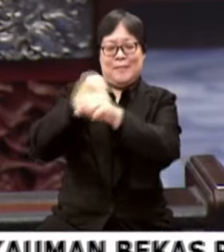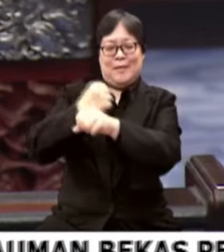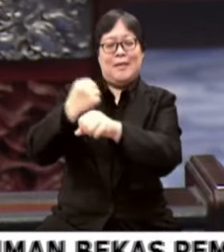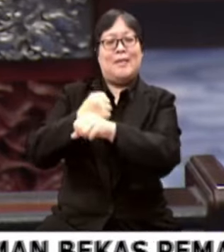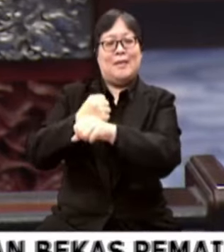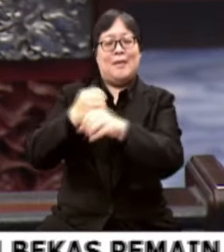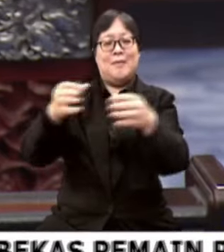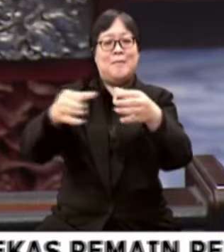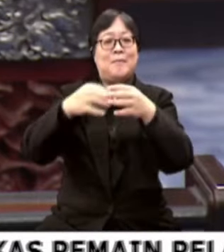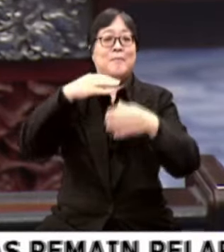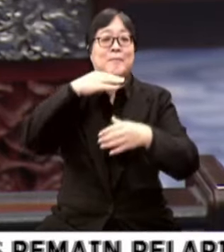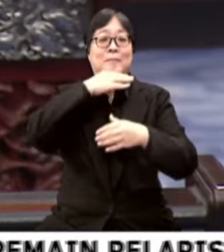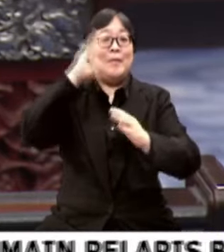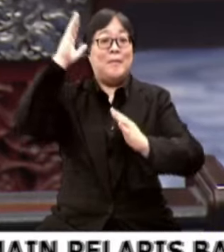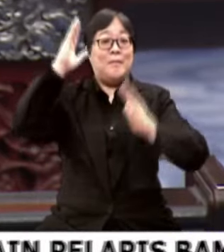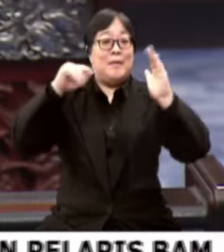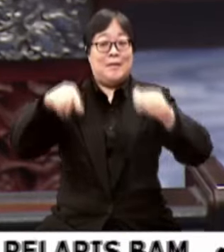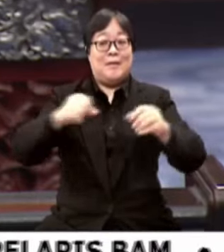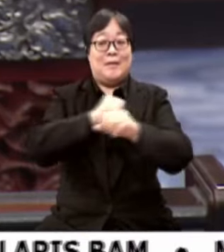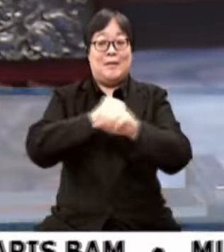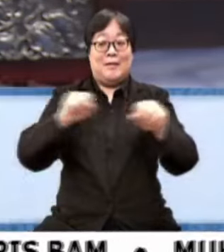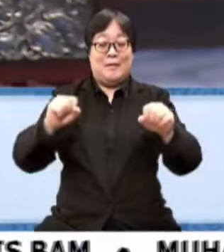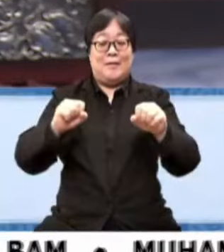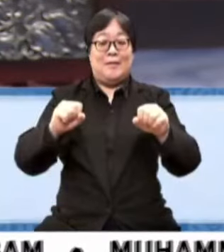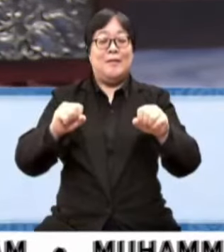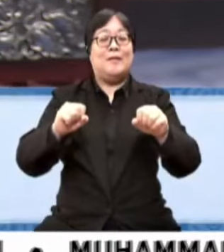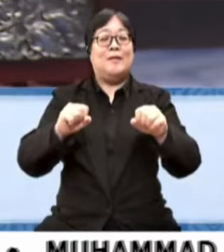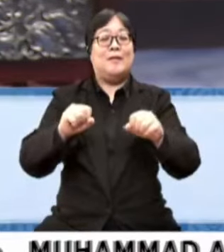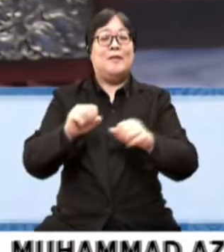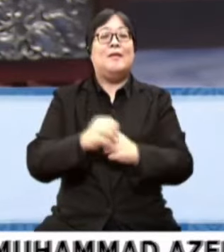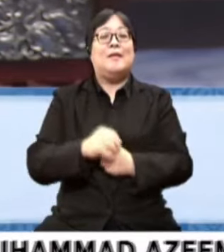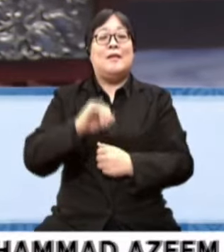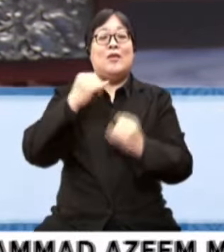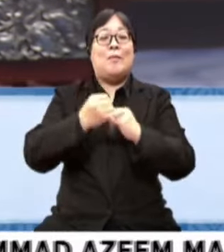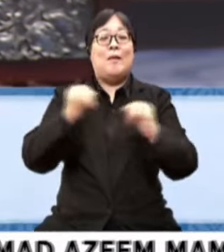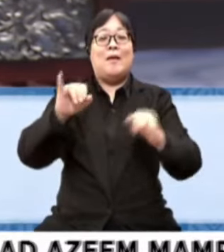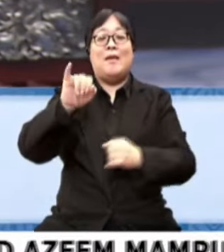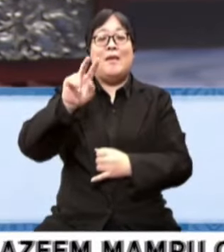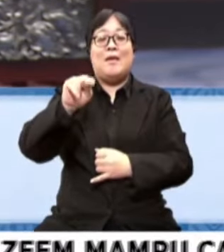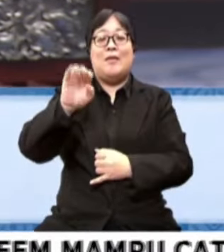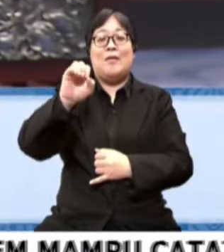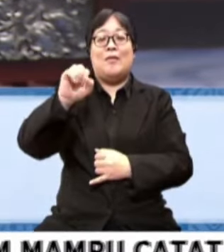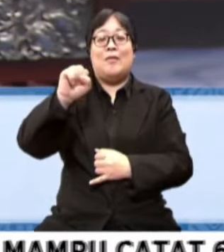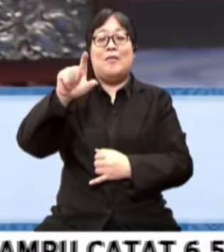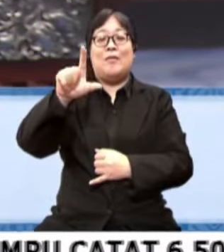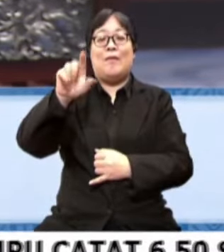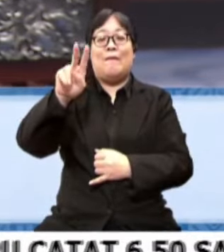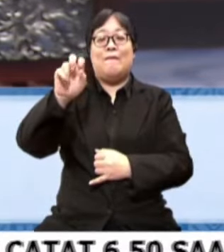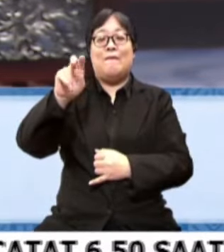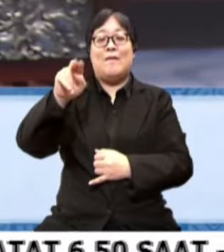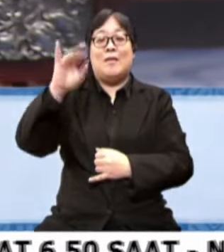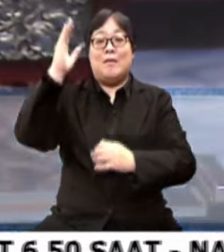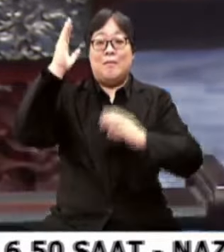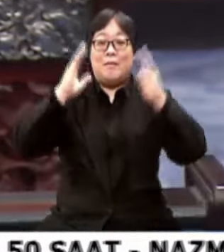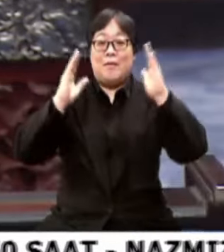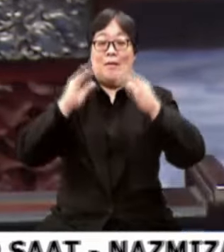dalam negara kita yang disediakan oleh jabatan solusi Malaysia pada Tahun 2022 selama